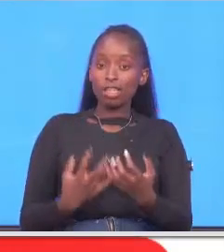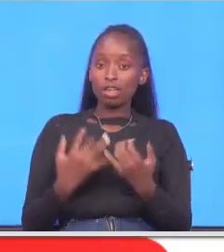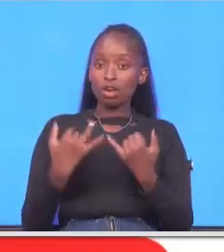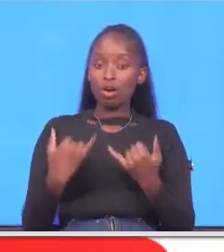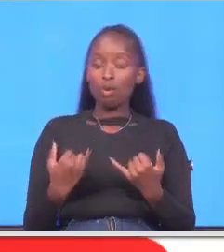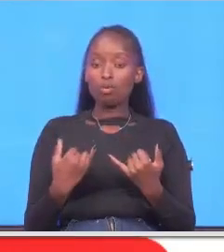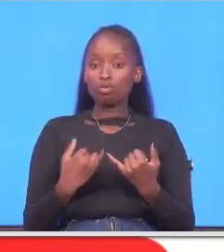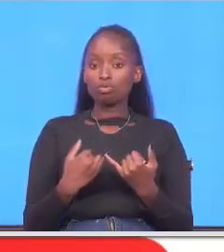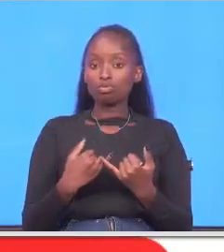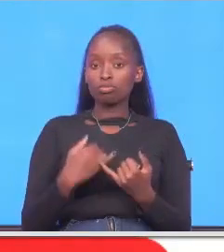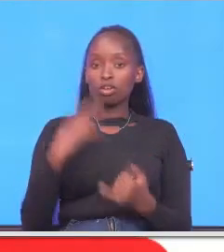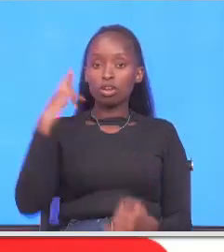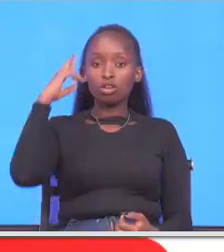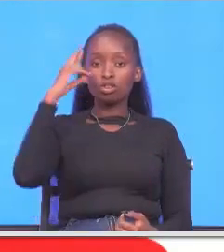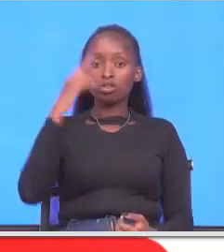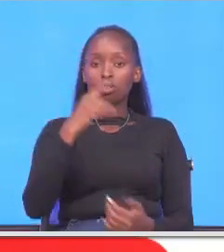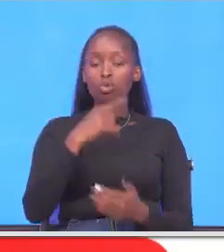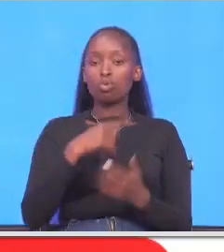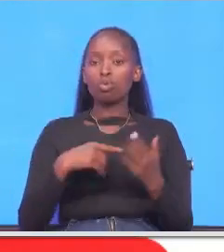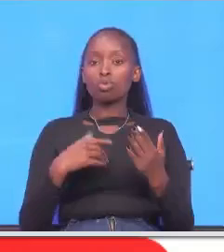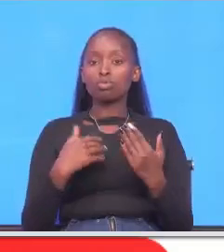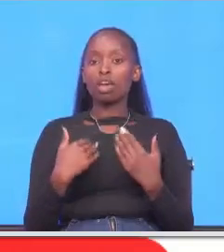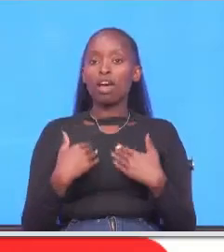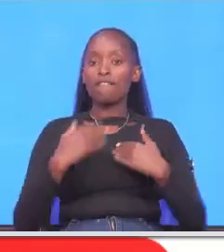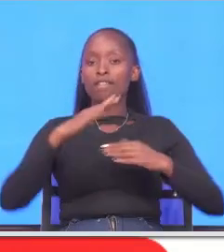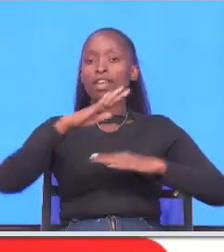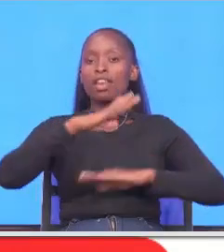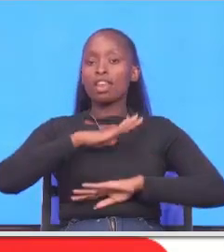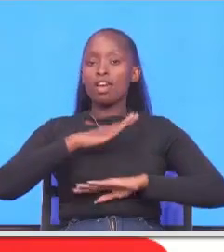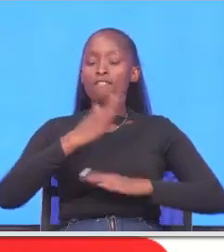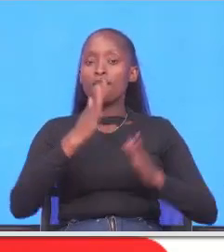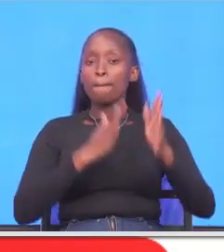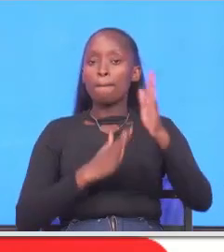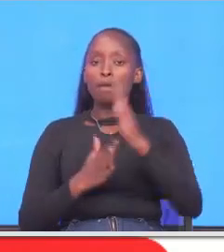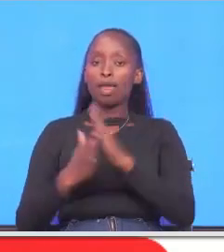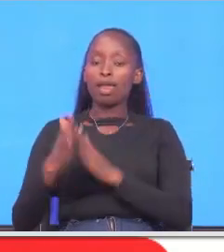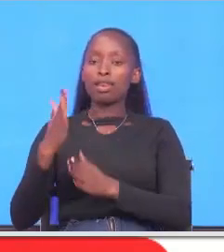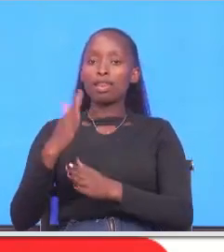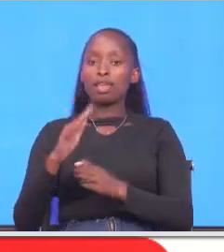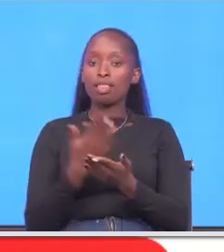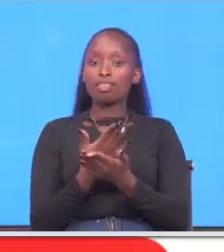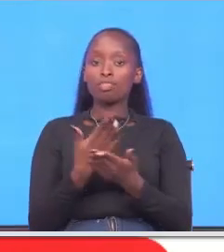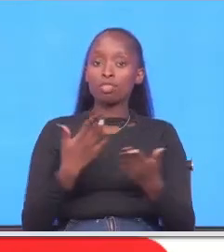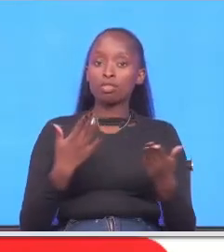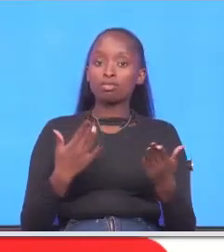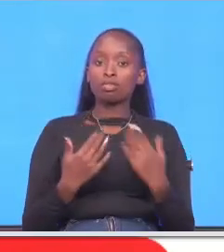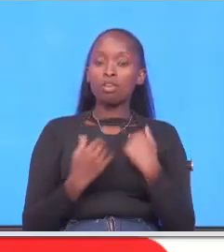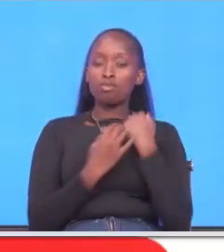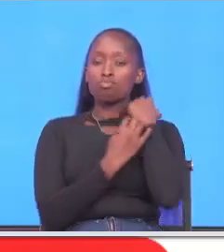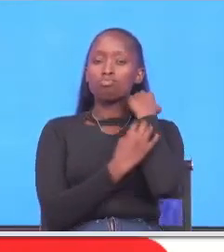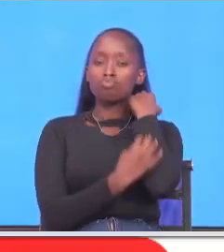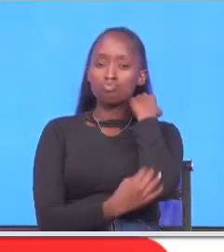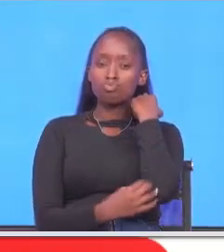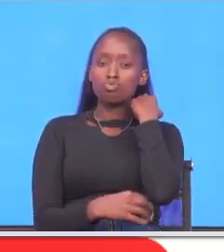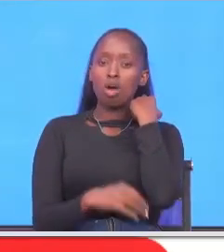is because of lack of proper infrastructural planning, poor drainage